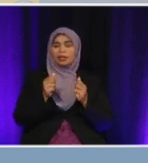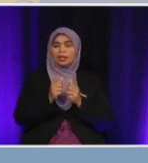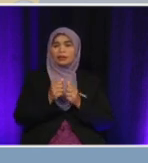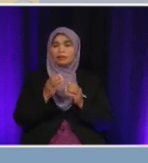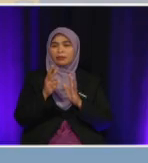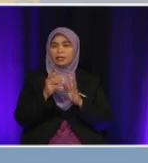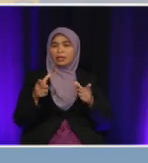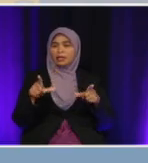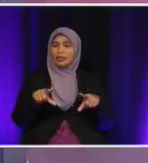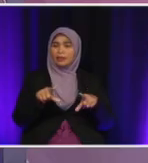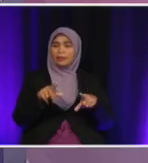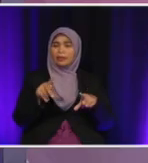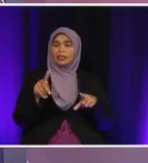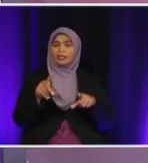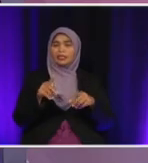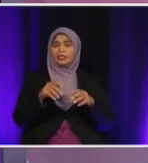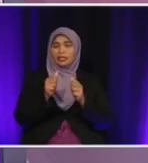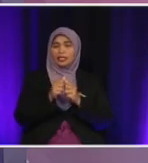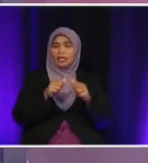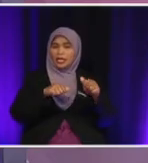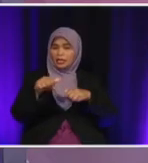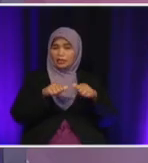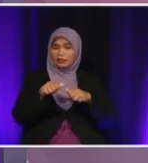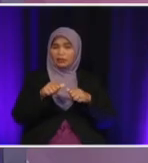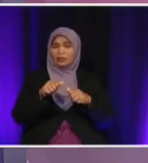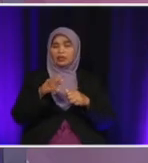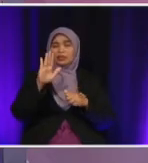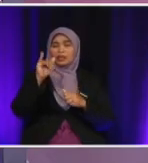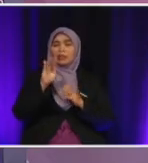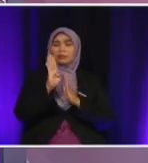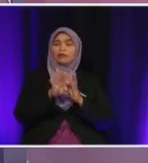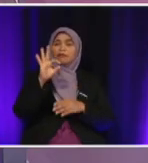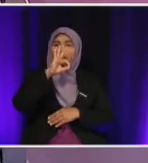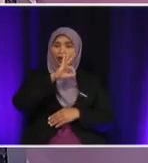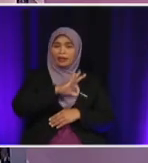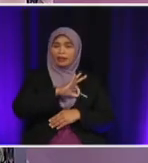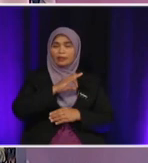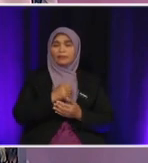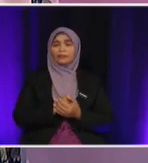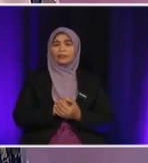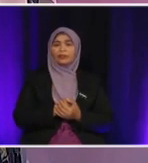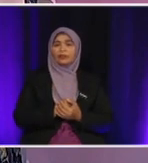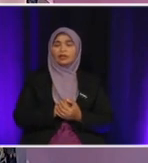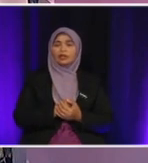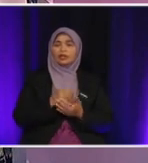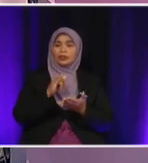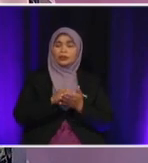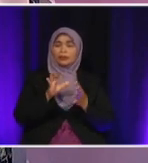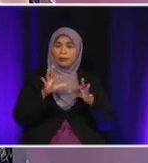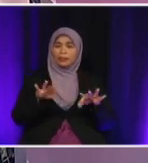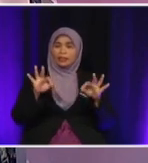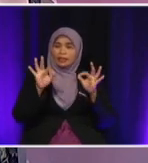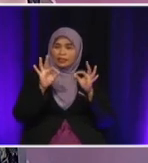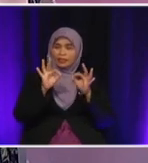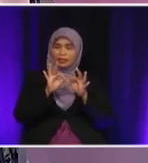melibatkan diri dalam activity Activity yang yang bermanfaat ya itu pentingnya sebuah orang Islam